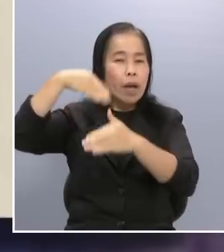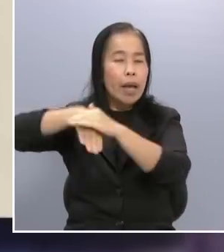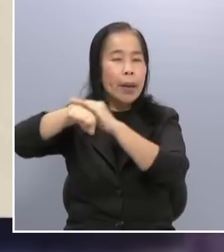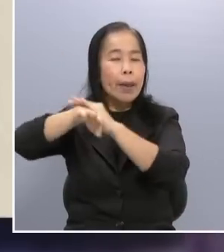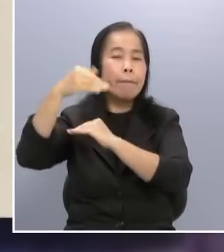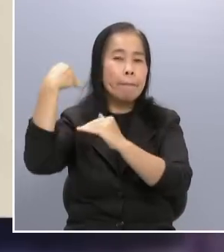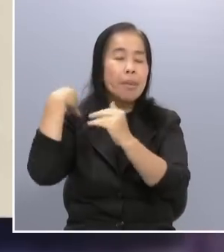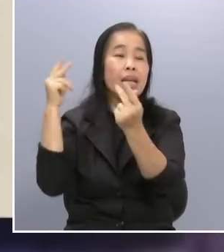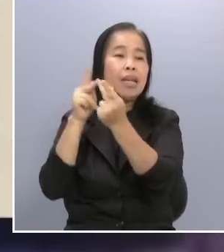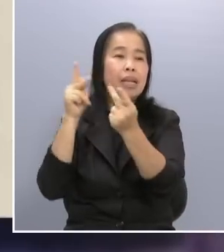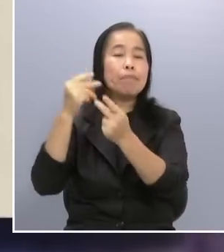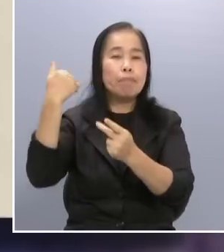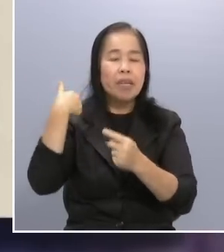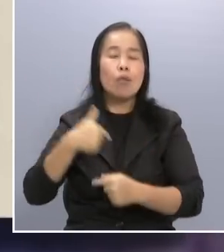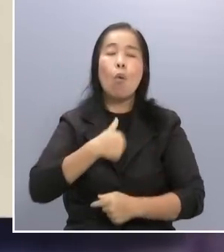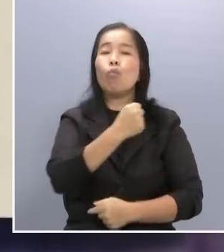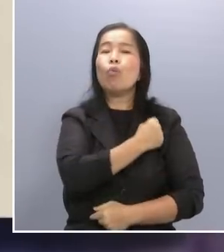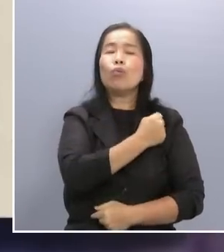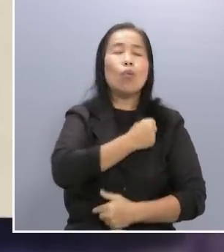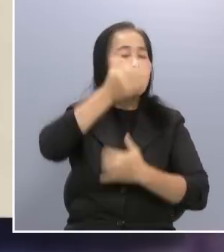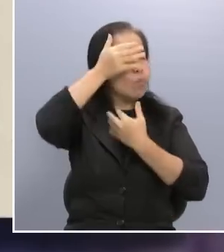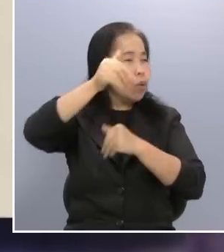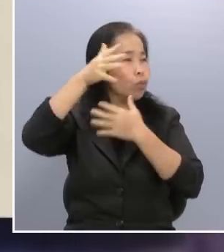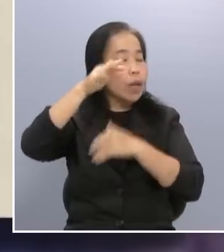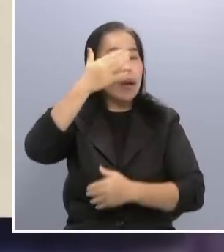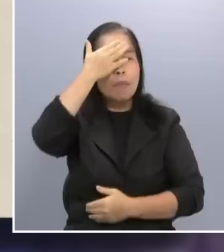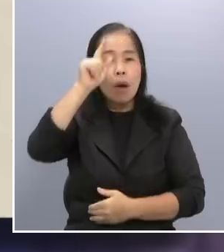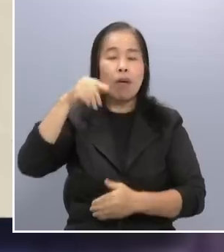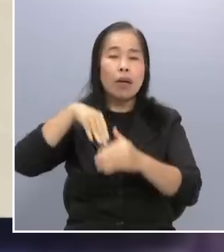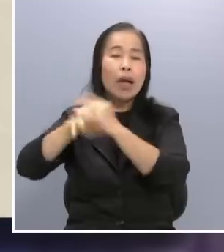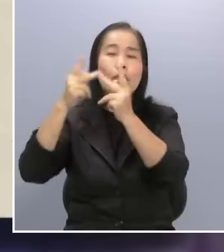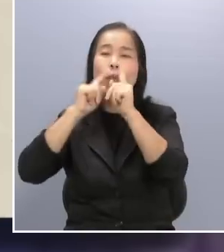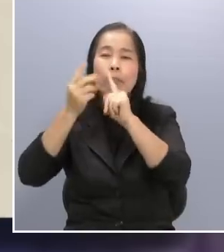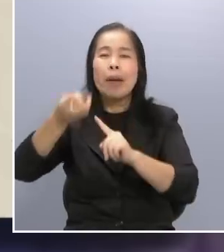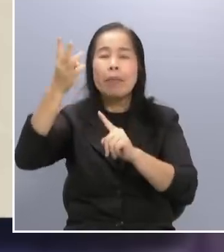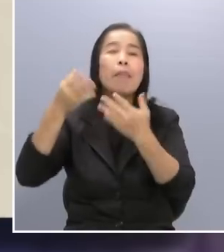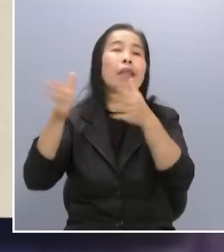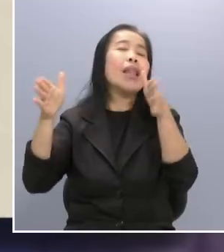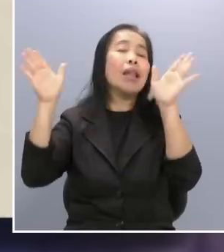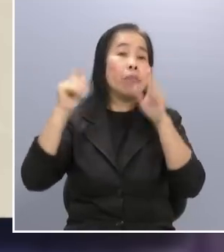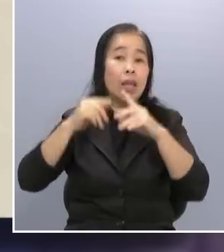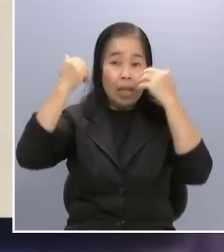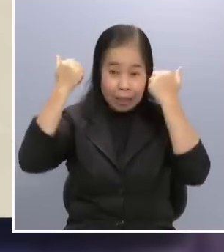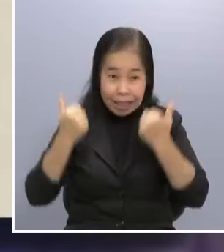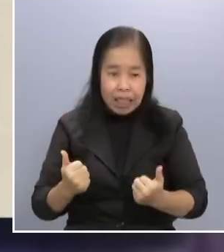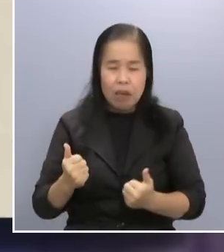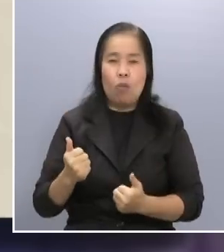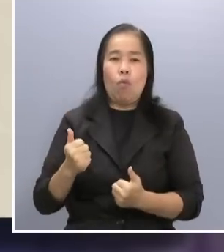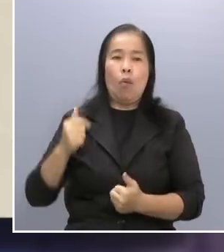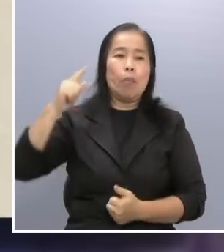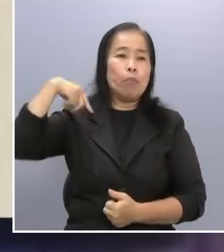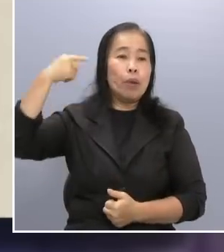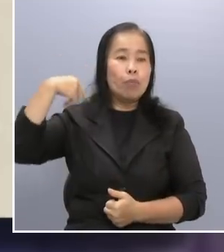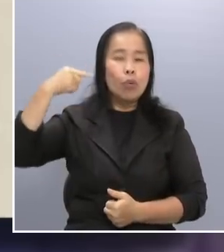กิ๊กอยู่ตลอดแต่ตัวเองเนี่ยไม่ได้สนใจอะไรเพราะสามีคุยแป๊บๆเดี๋ยวก็เลิกไปแต่คนล่าสุดเนี่ยเป็นสาวก